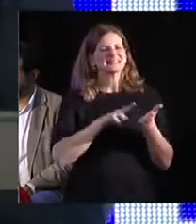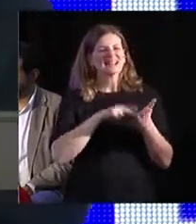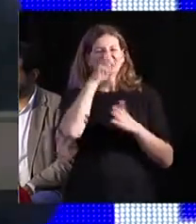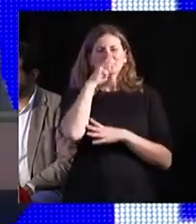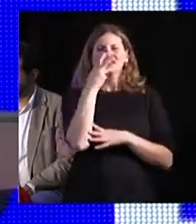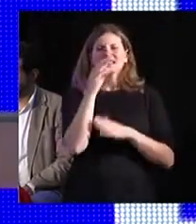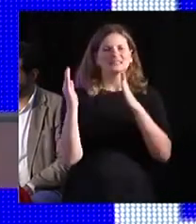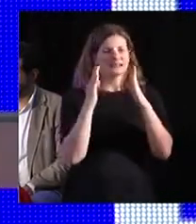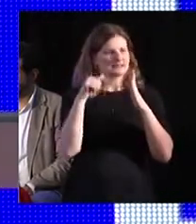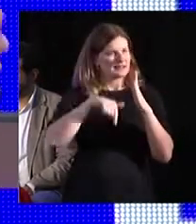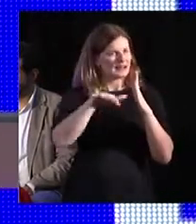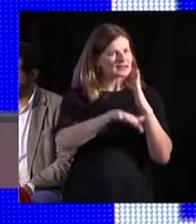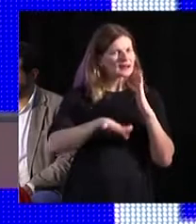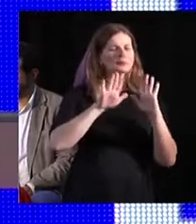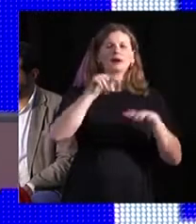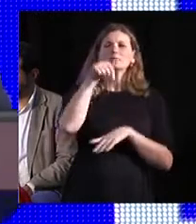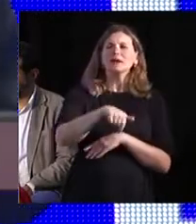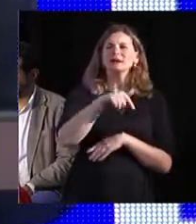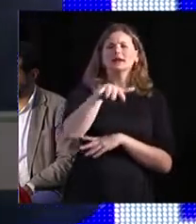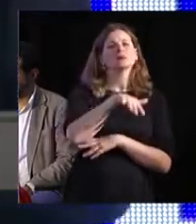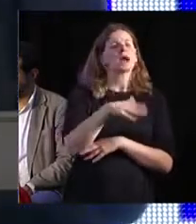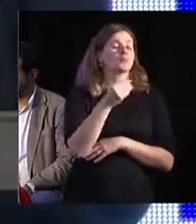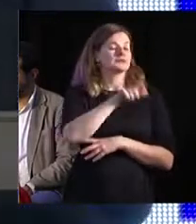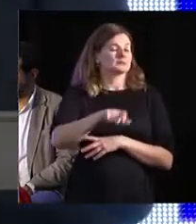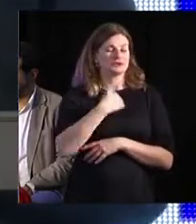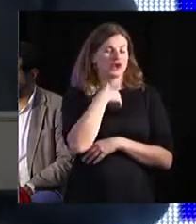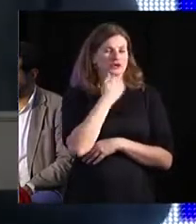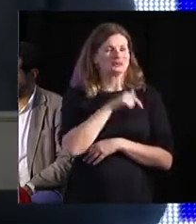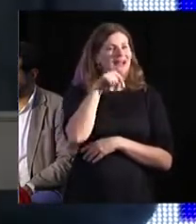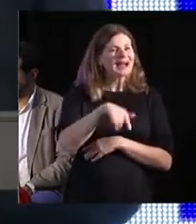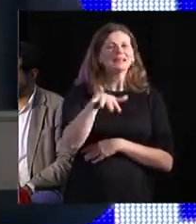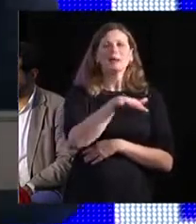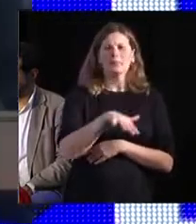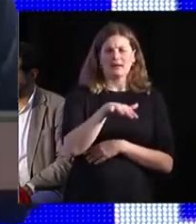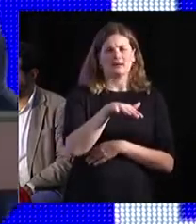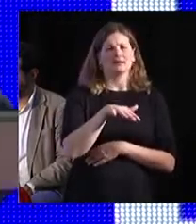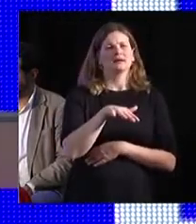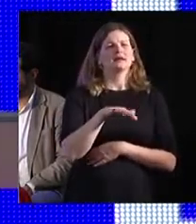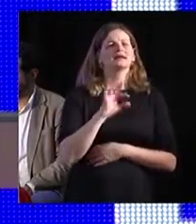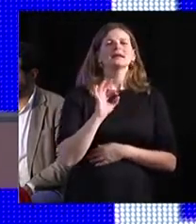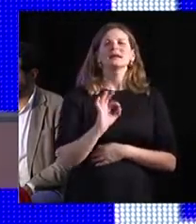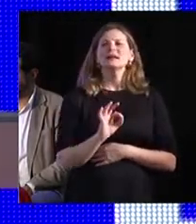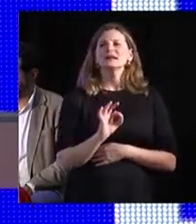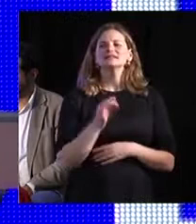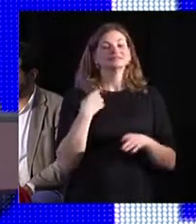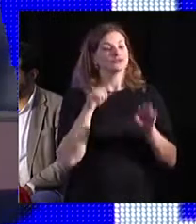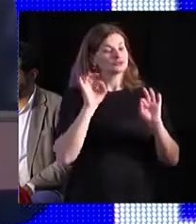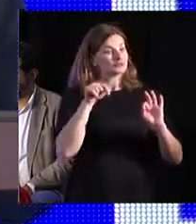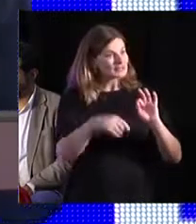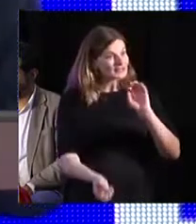anys 30 d'aquest barri, però en aquest barri, hi ha molta gent que no ho sap, en aquest barri és on es va